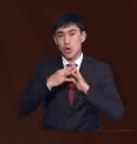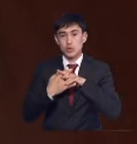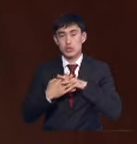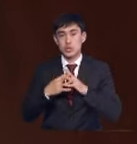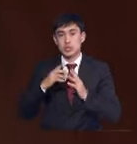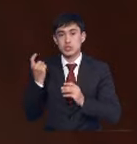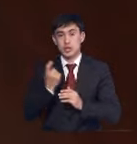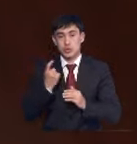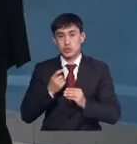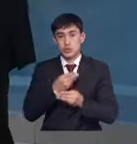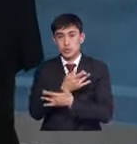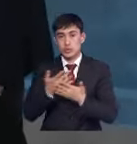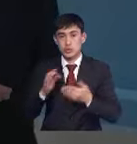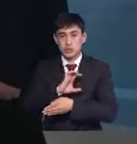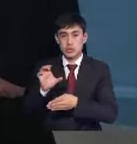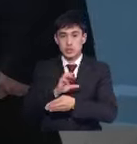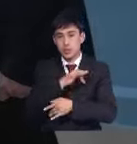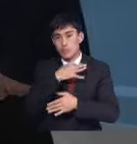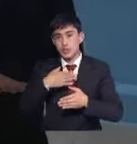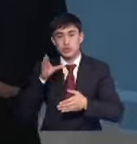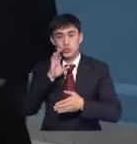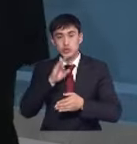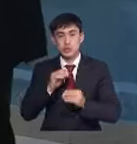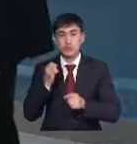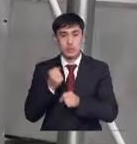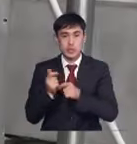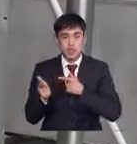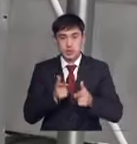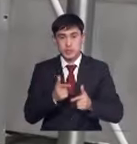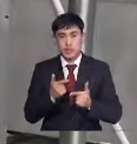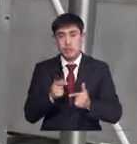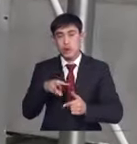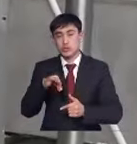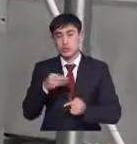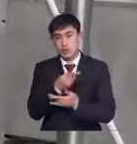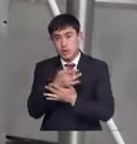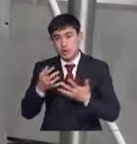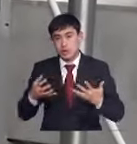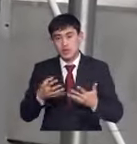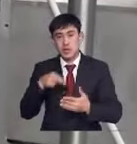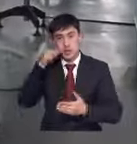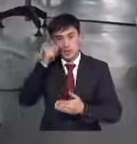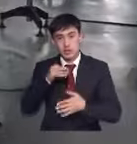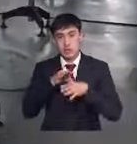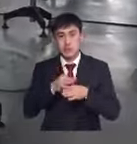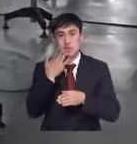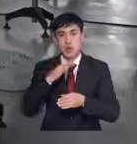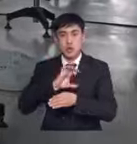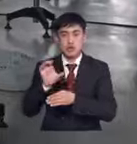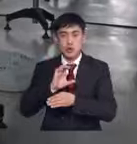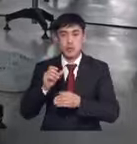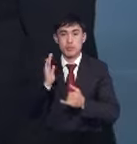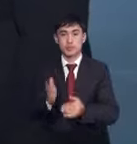өңделеді. Мамандар сусын мен бірнеше шарап түрлерін әзірлейді. Осы орайда Марат Сұлтанғазиев бұл тауарларды биыл Қытайда өтетін экспоға апаруды